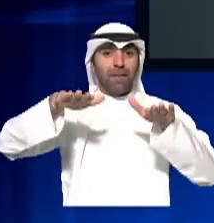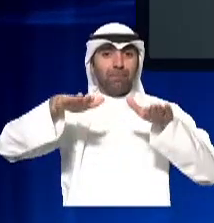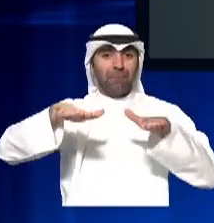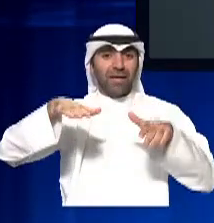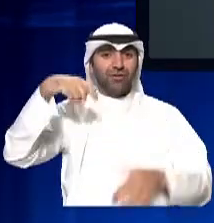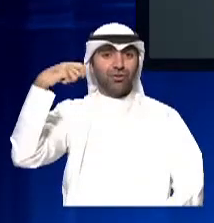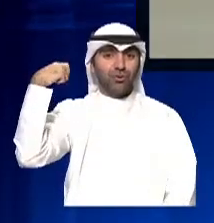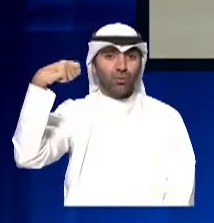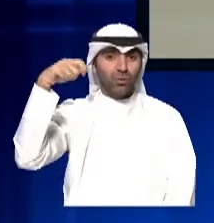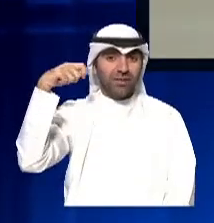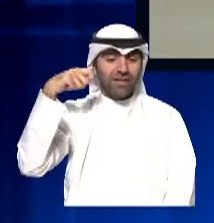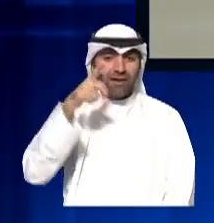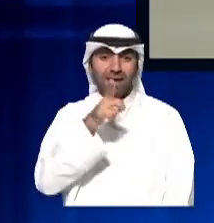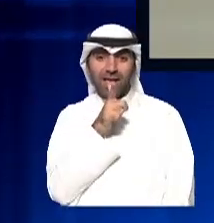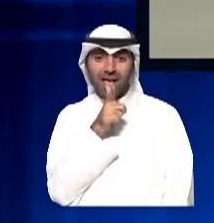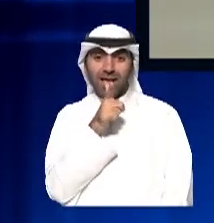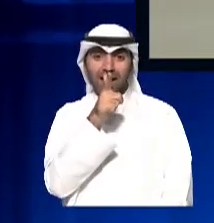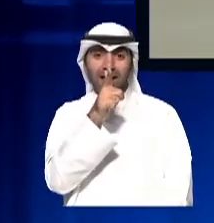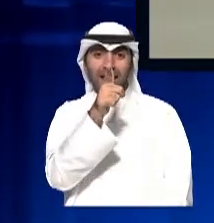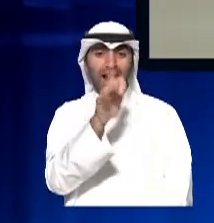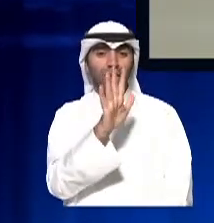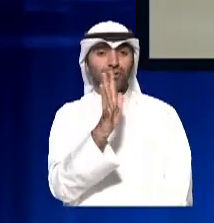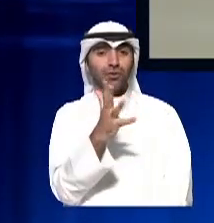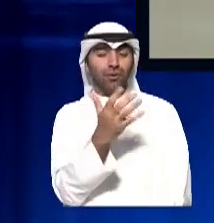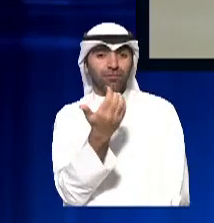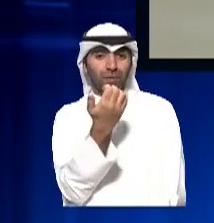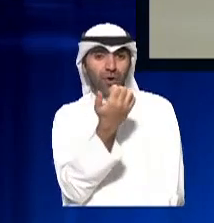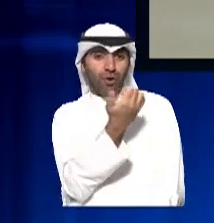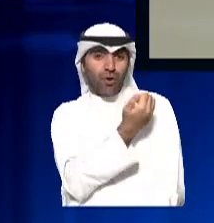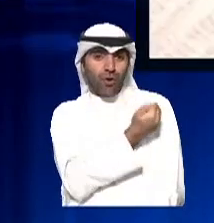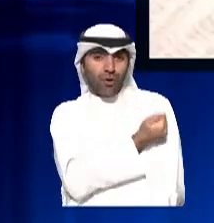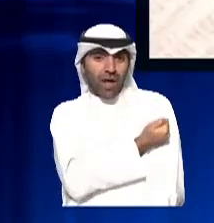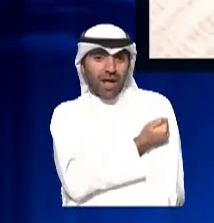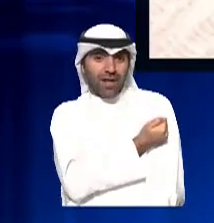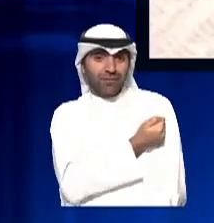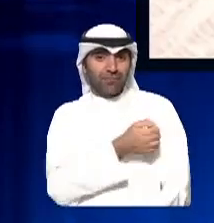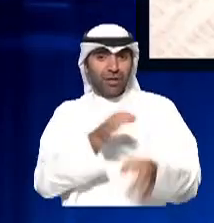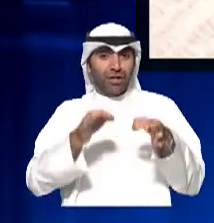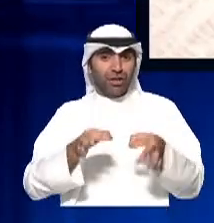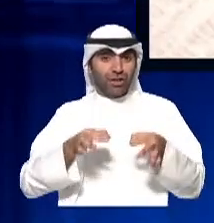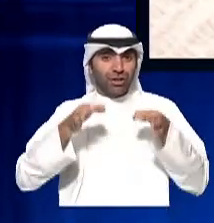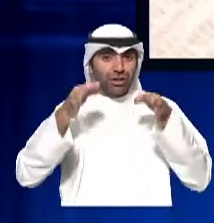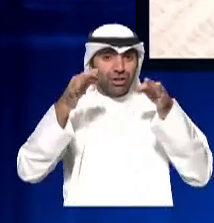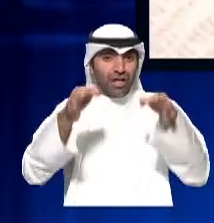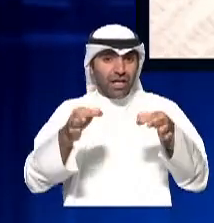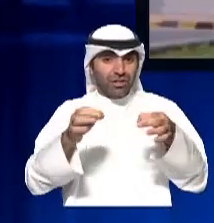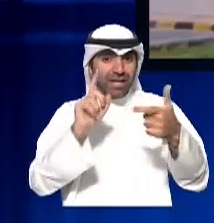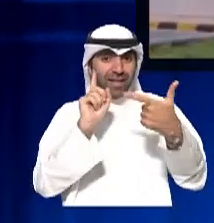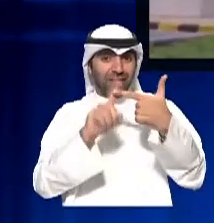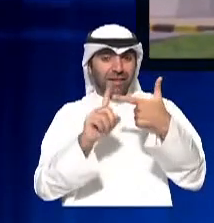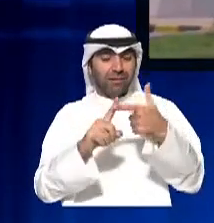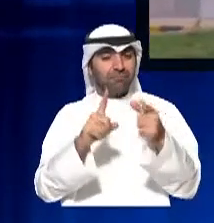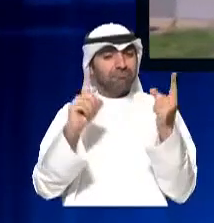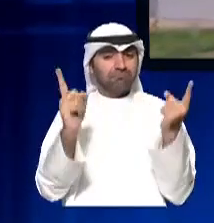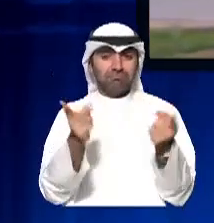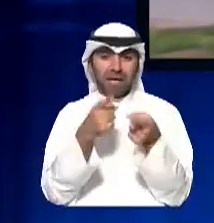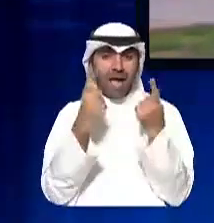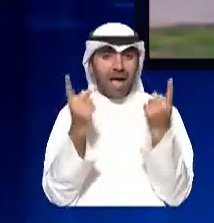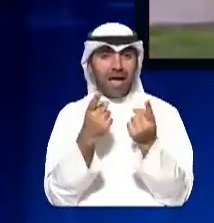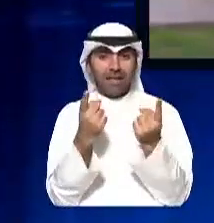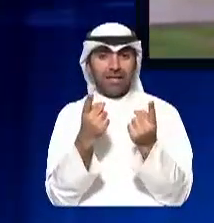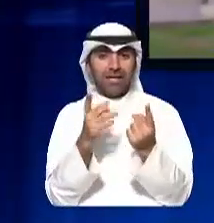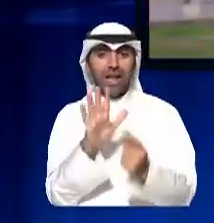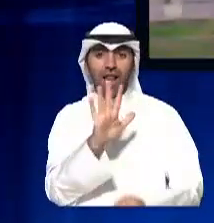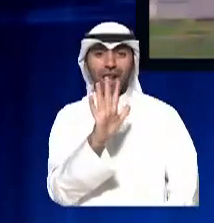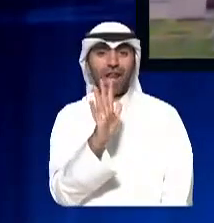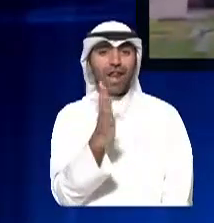على مواعيد إعطاء الجرعة الثانية من اللقاحات، وهي ليست إلغاء للجرعات. وهذه